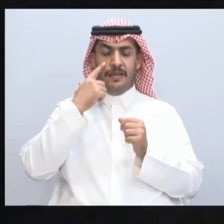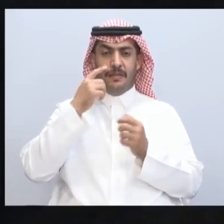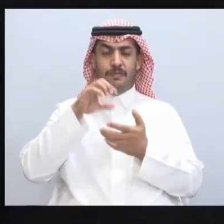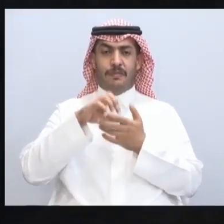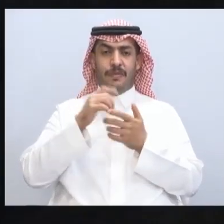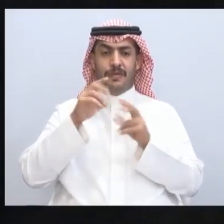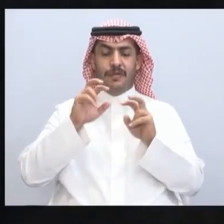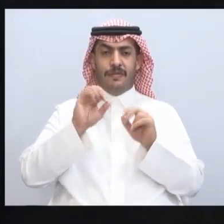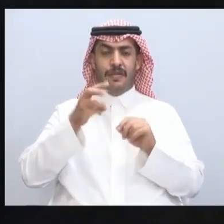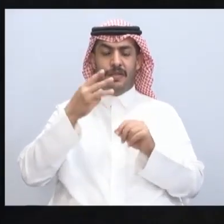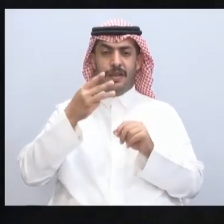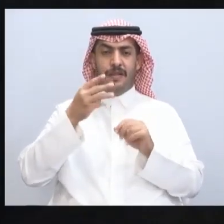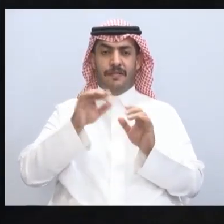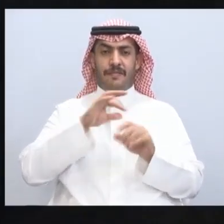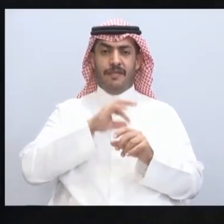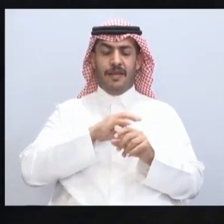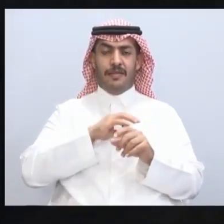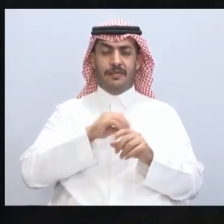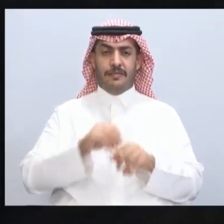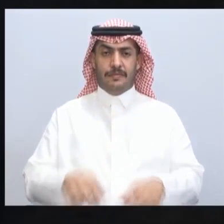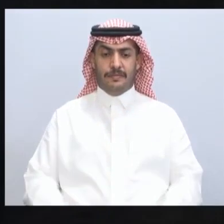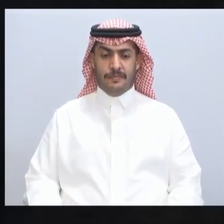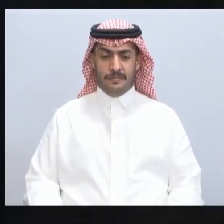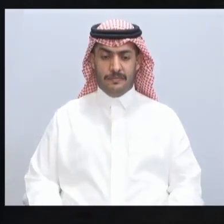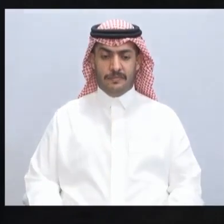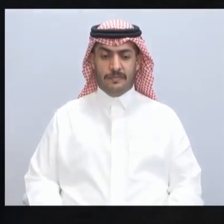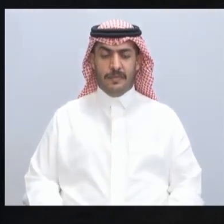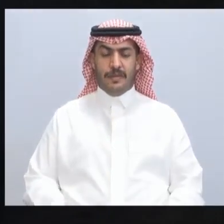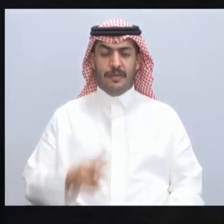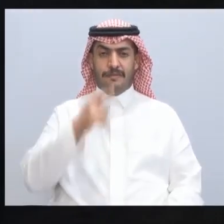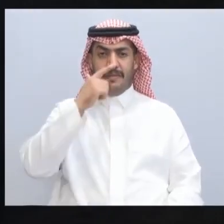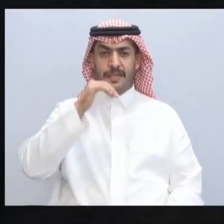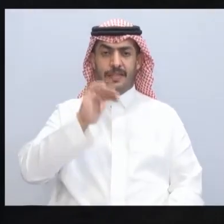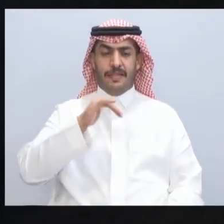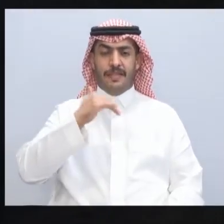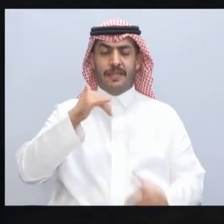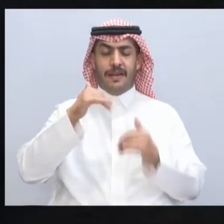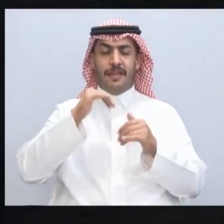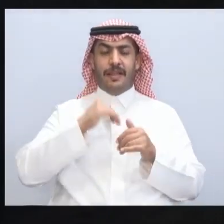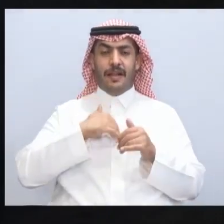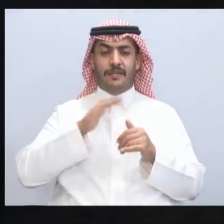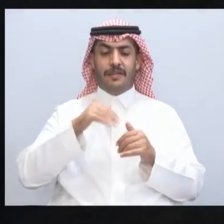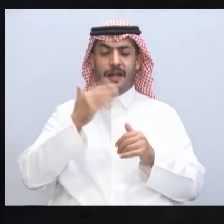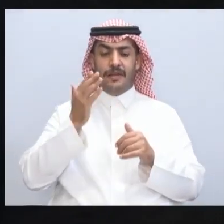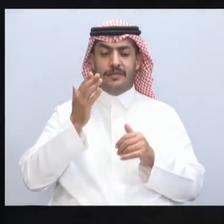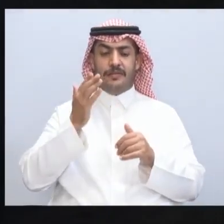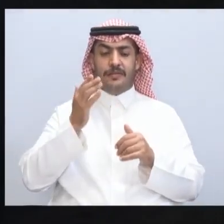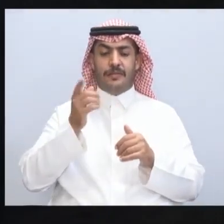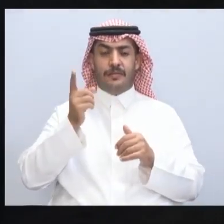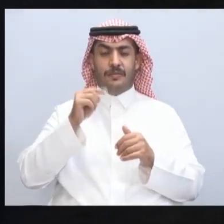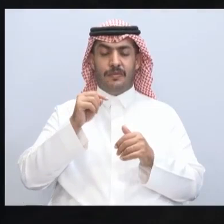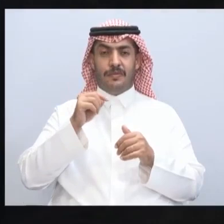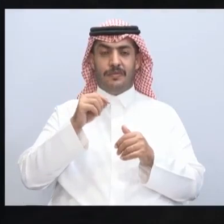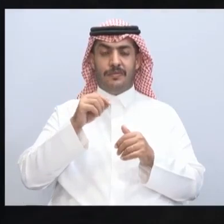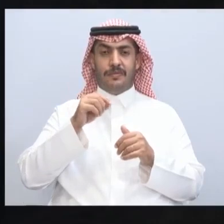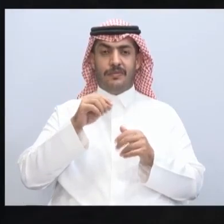لدينا ثلاثه مصادر اولها مصادر داخليه مصادر خارجيه